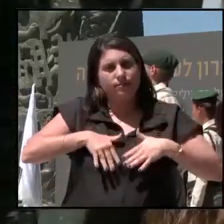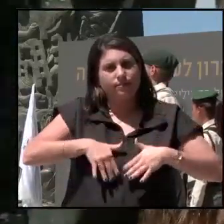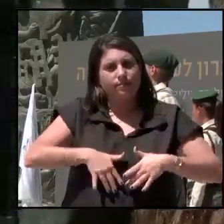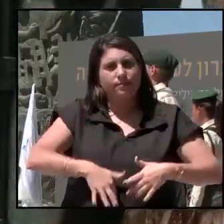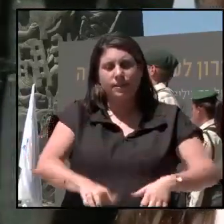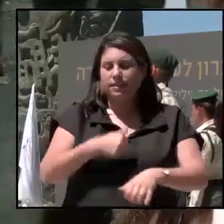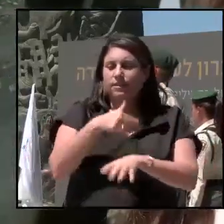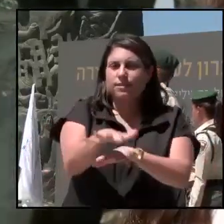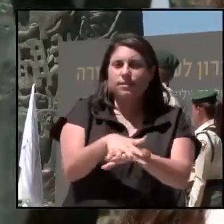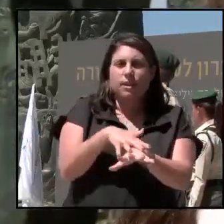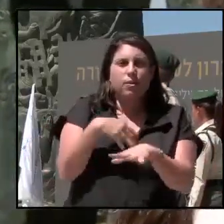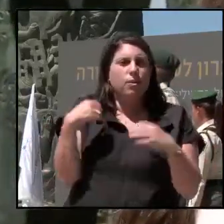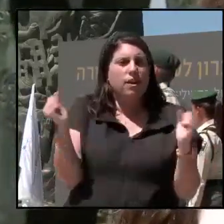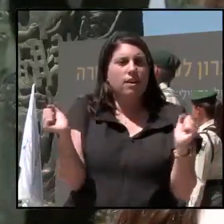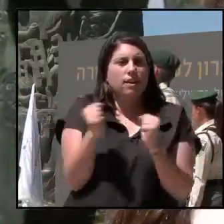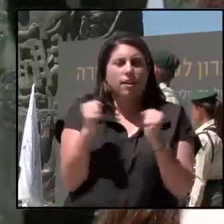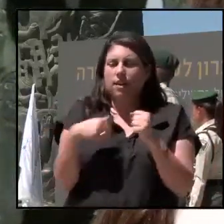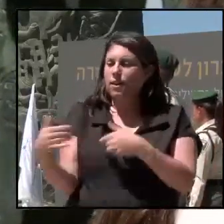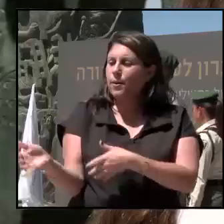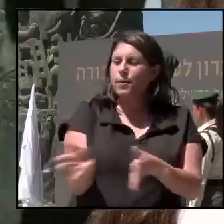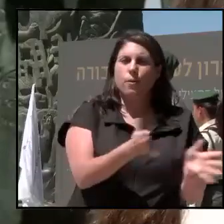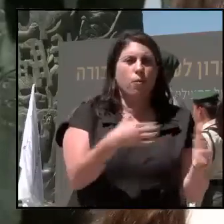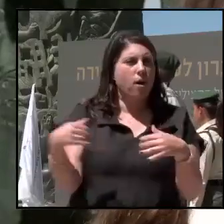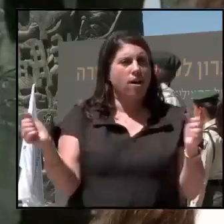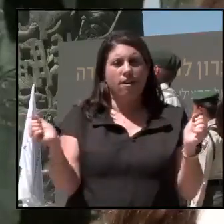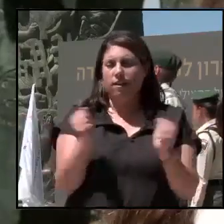יורדות מתחתיי, והרוח קרה